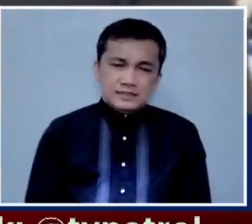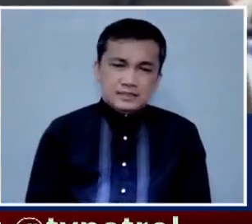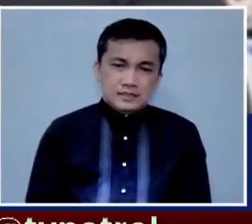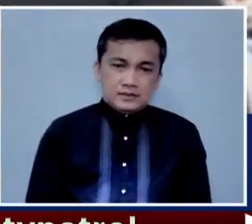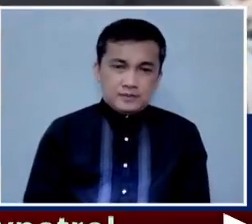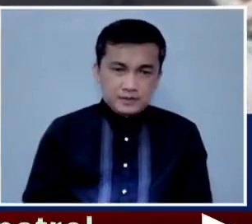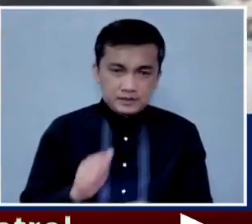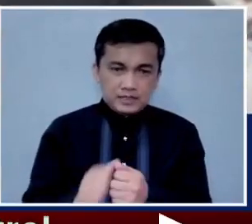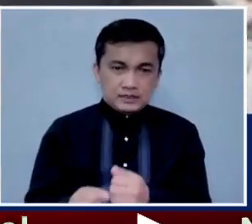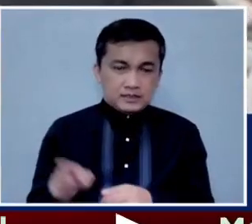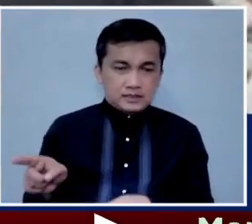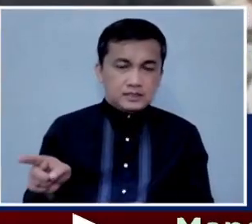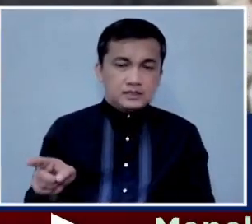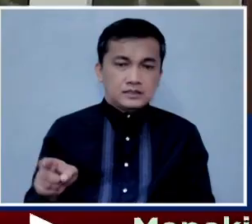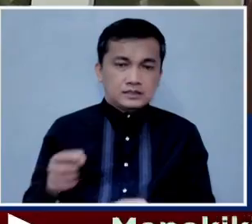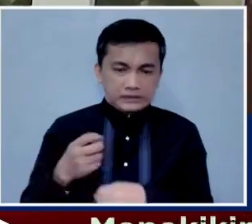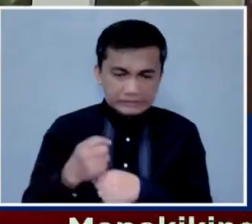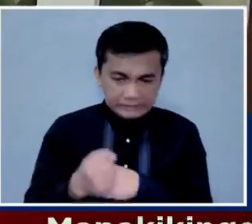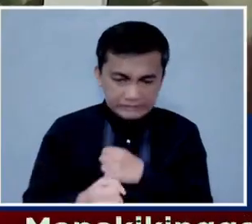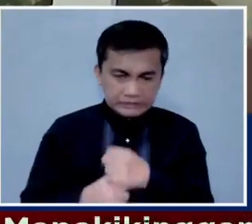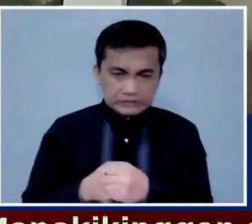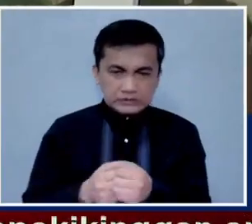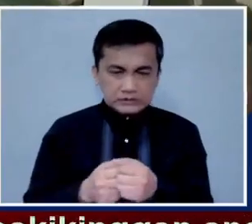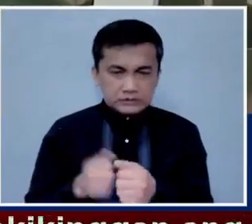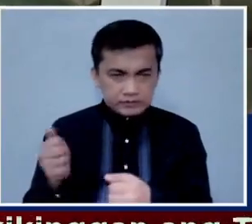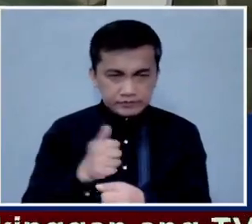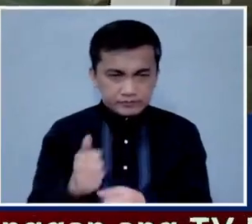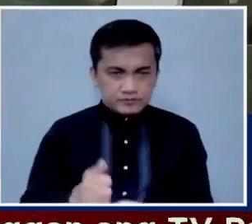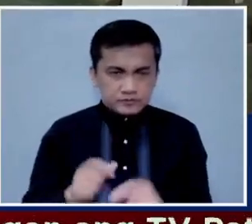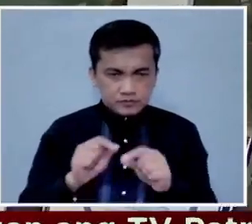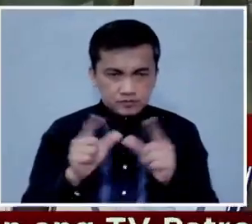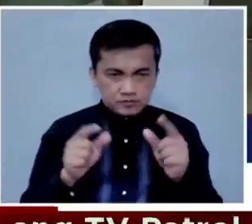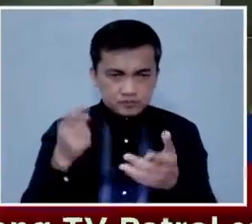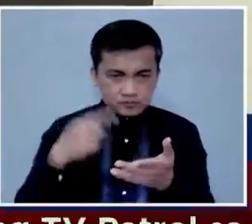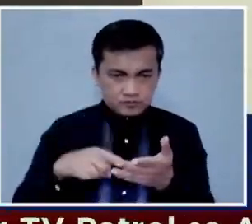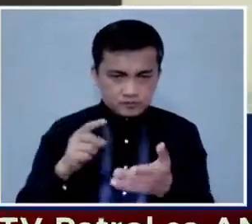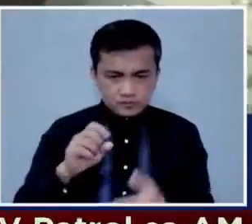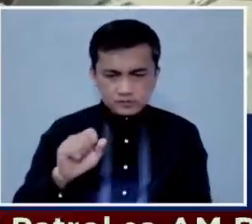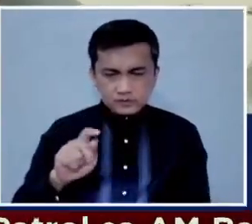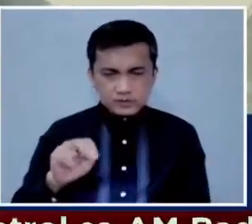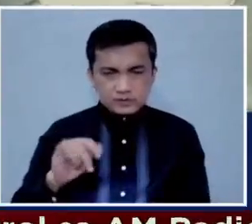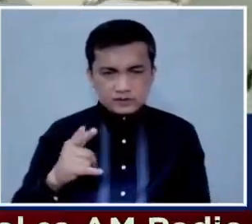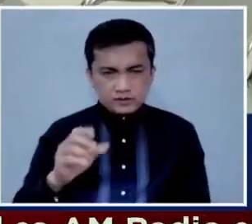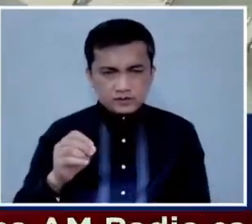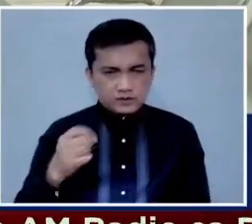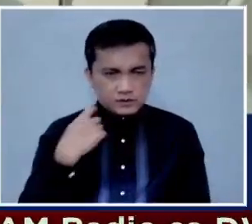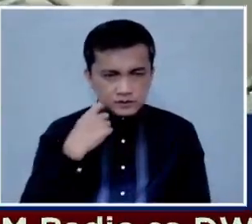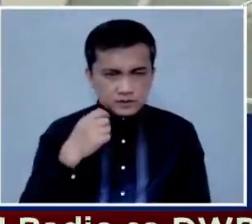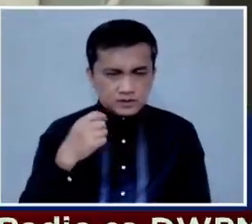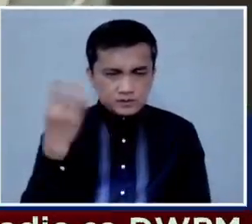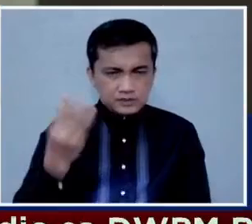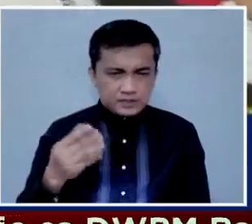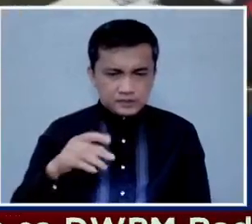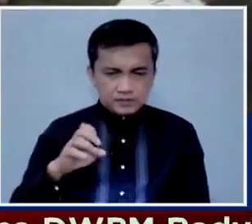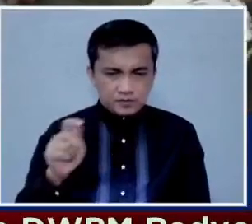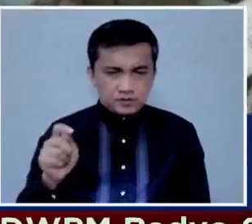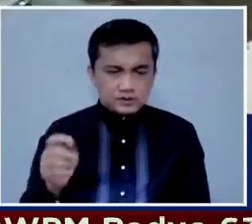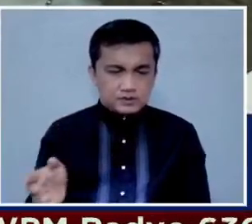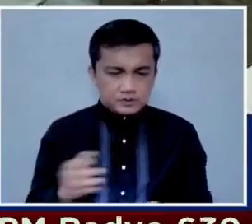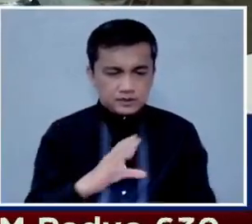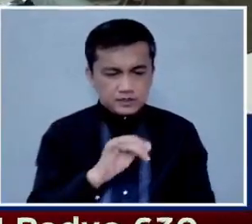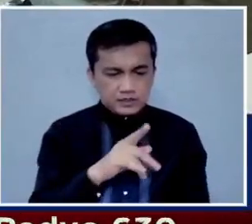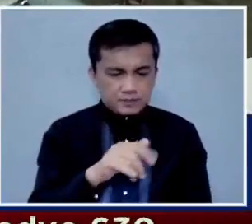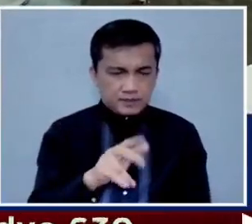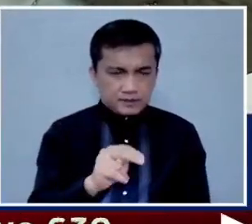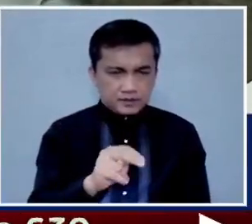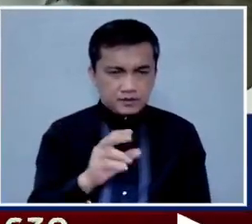pagdaanan nila, no? Yung hirap ng pagbabiyahe. Sorpresa ang nag-inspeksyon si Santiago kanina sa Batangas Port at Calapan Port para matiyak